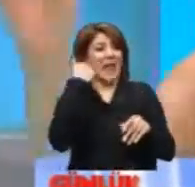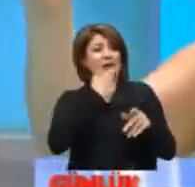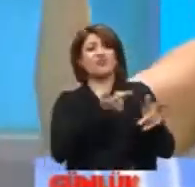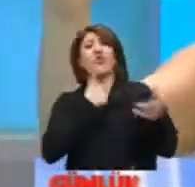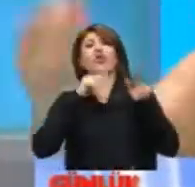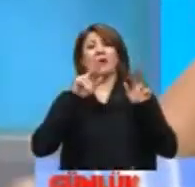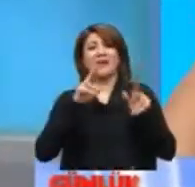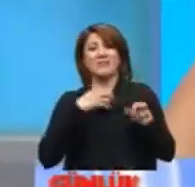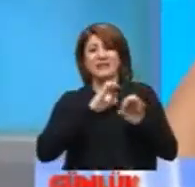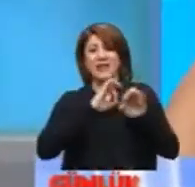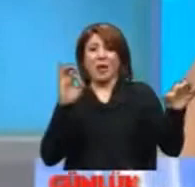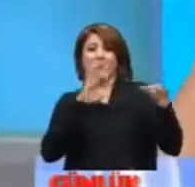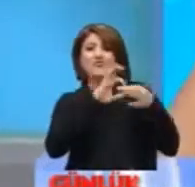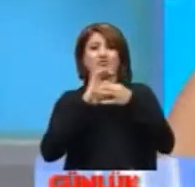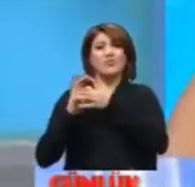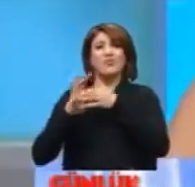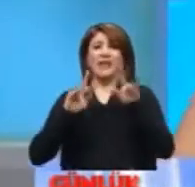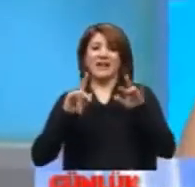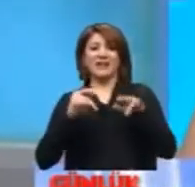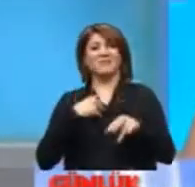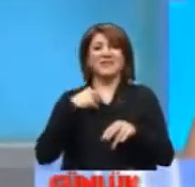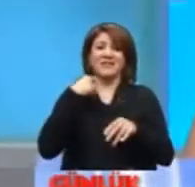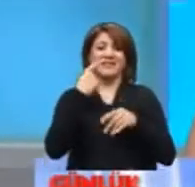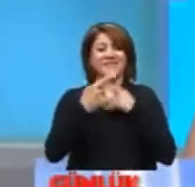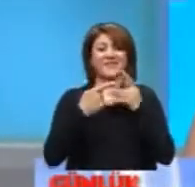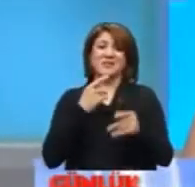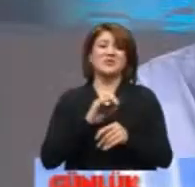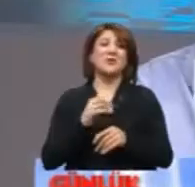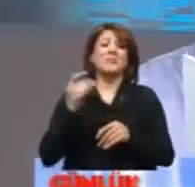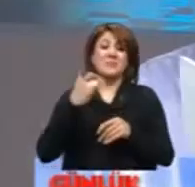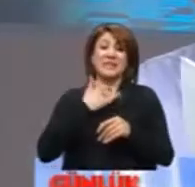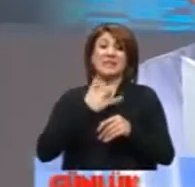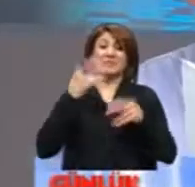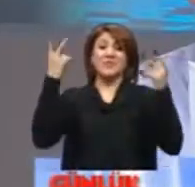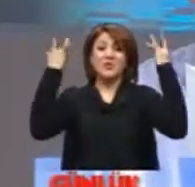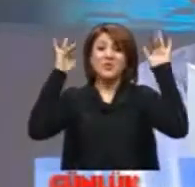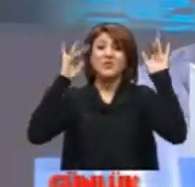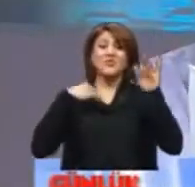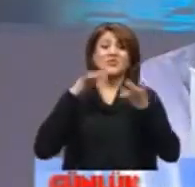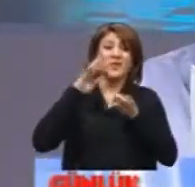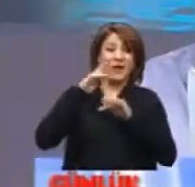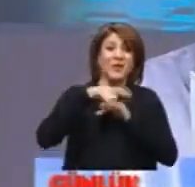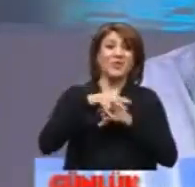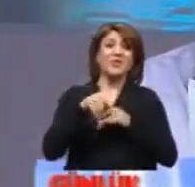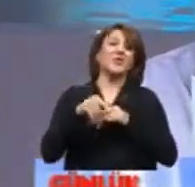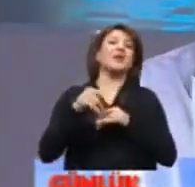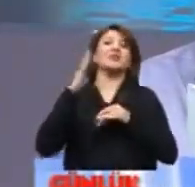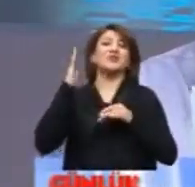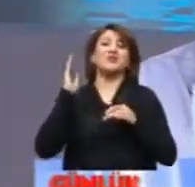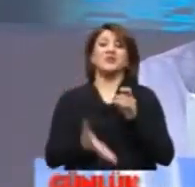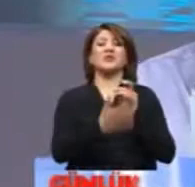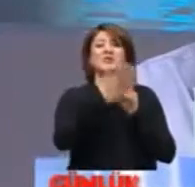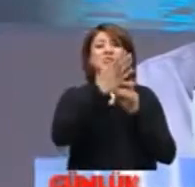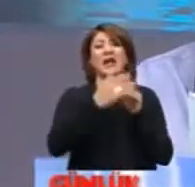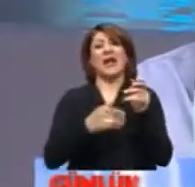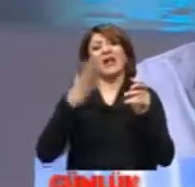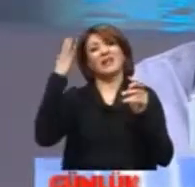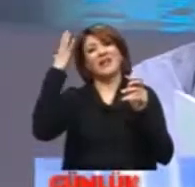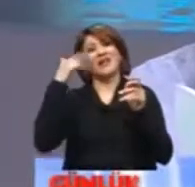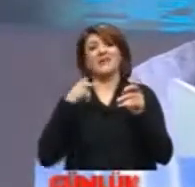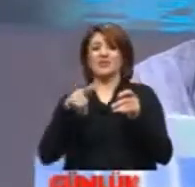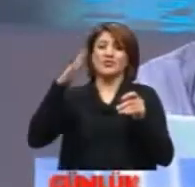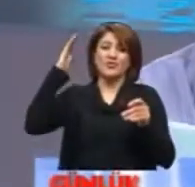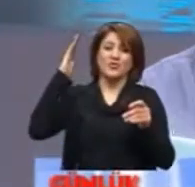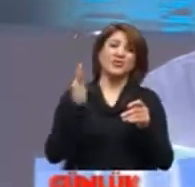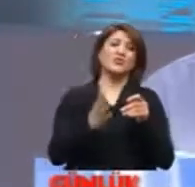söyleme. Rezil adam. Ve yani hani bizim kültürümüzde ortam olduğu yaşlılar böyle kızdı mı püh Allah aynı öyle yapıyor yani püh